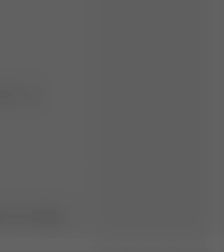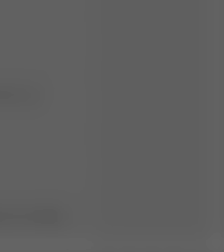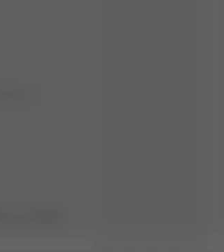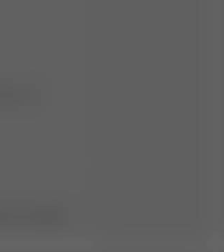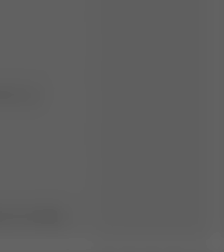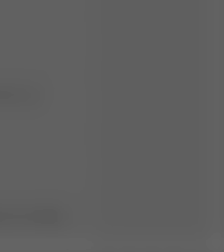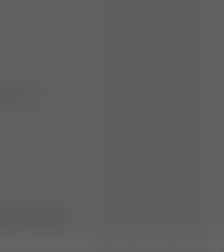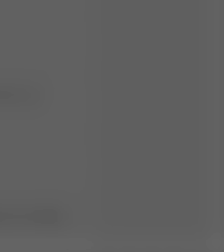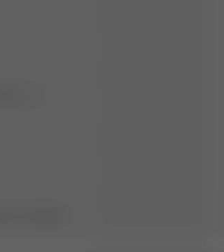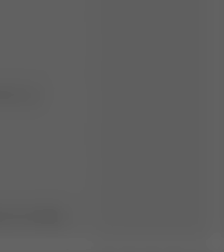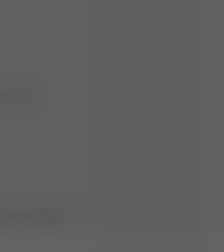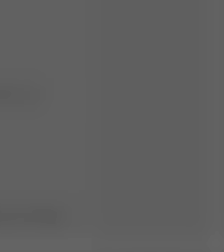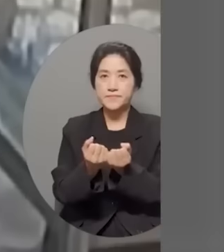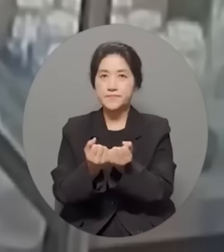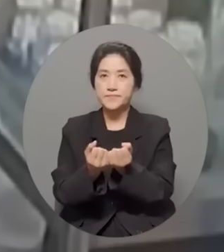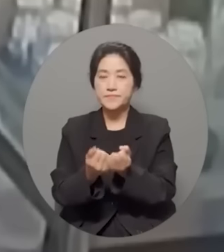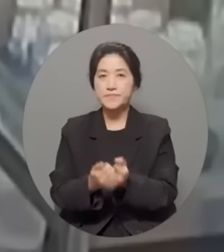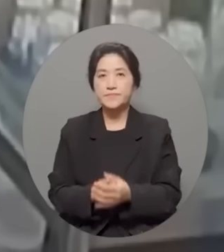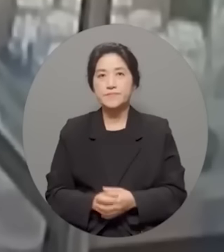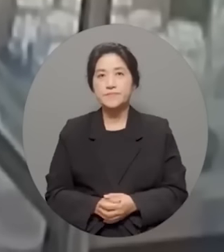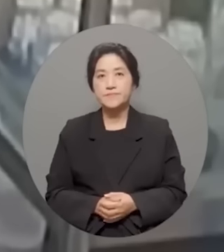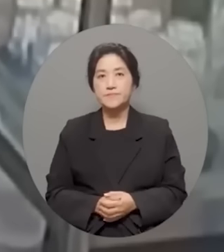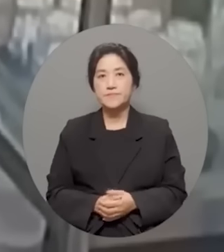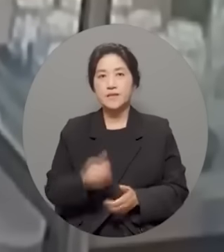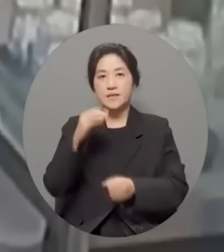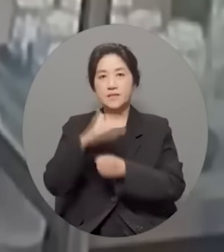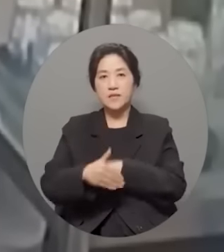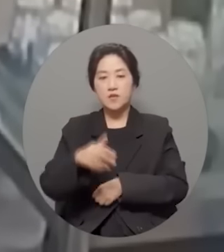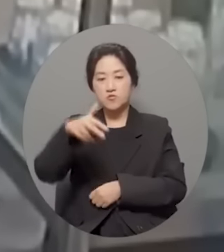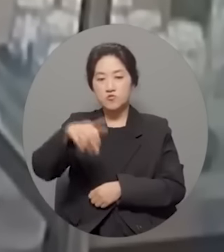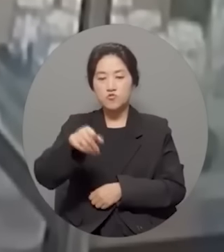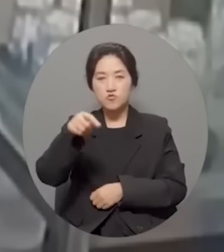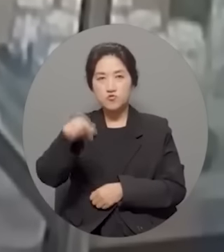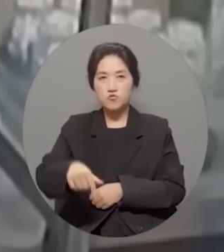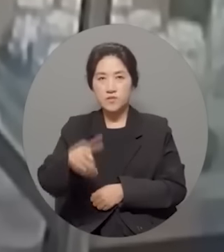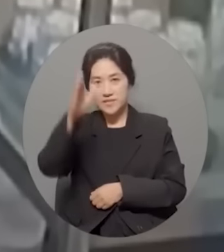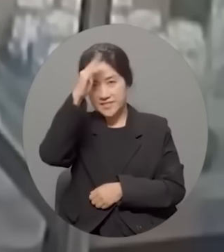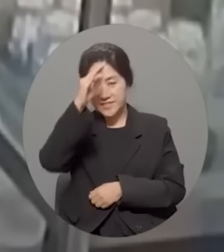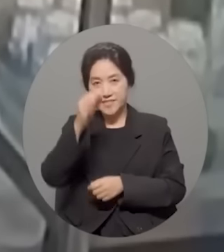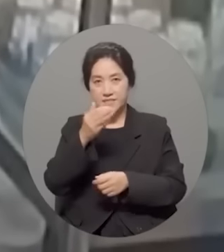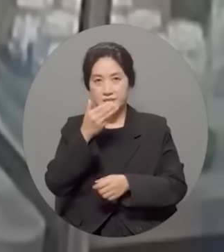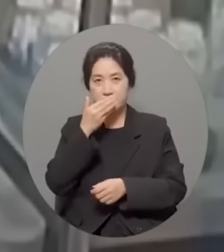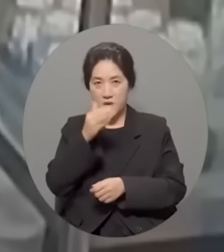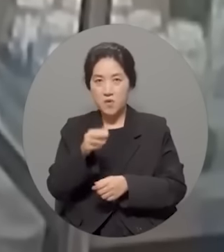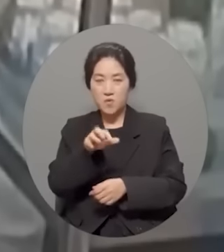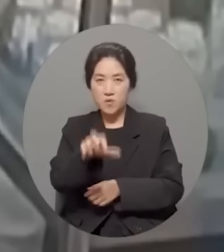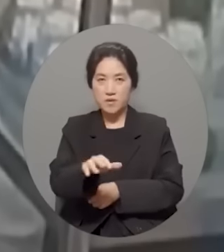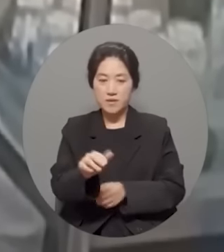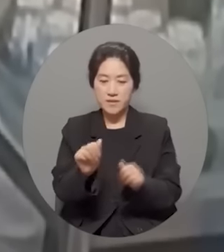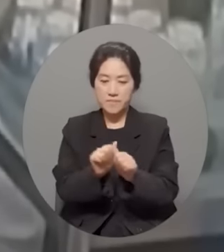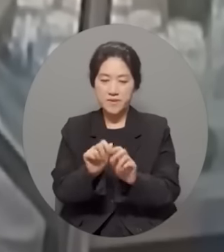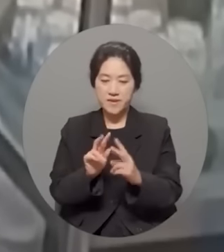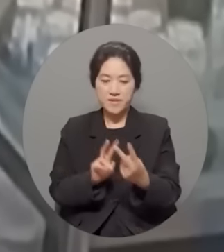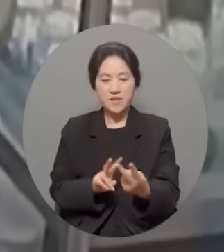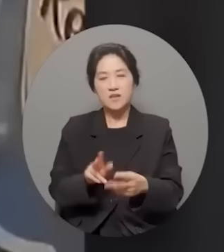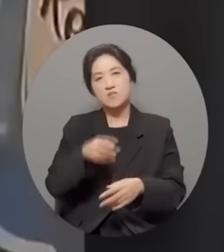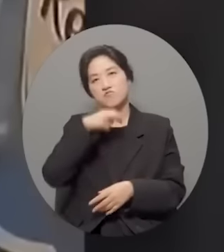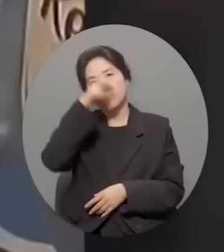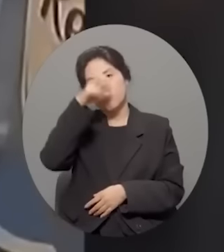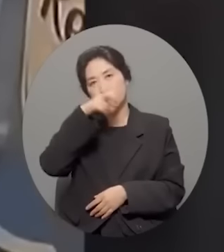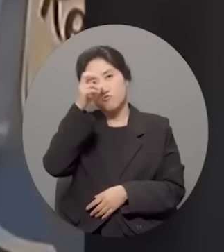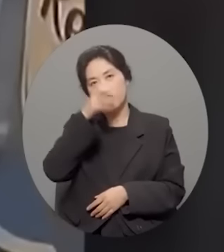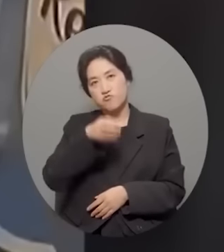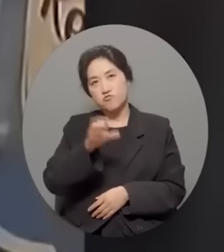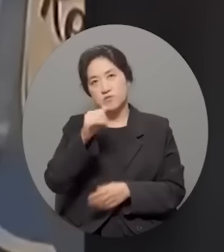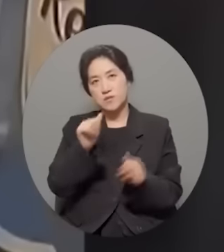것이라고 밝혔습니다 대구 중구의 한 치킨집에서 남성 네명이 술을 마시고 있습니다 그런데